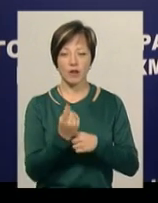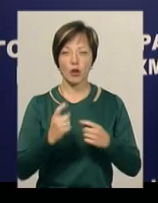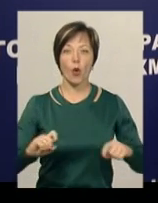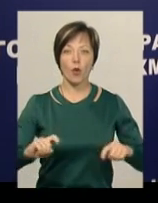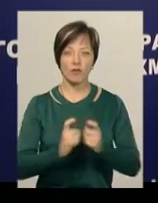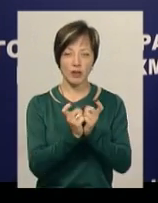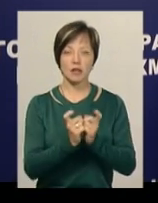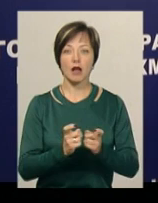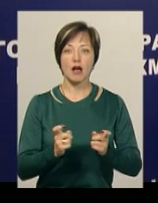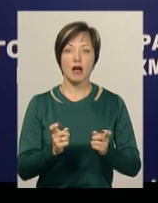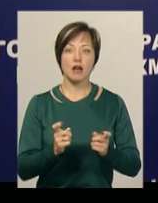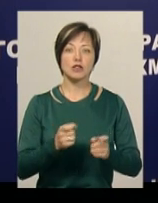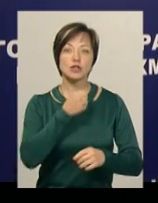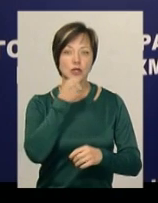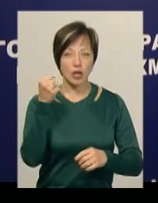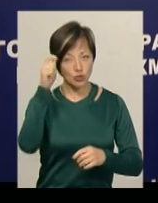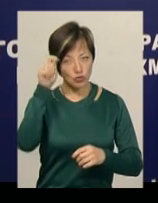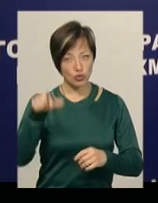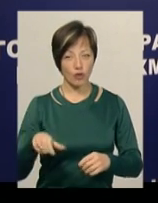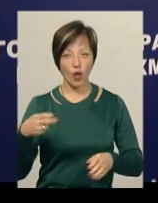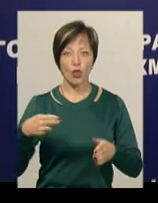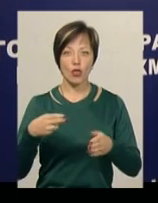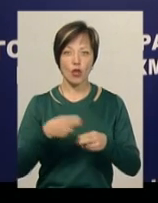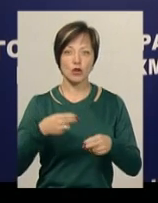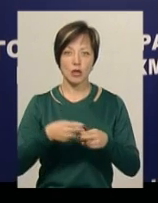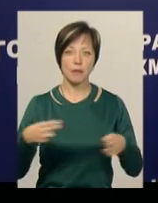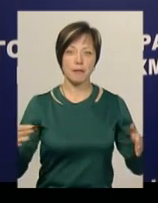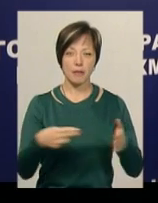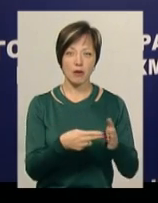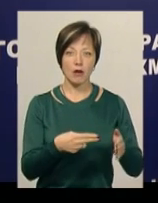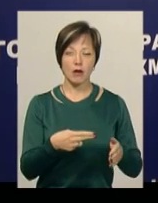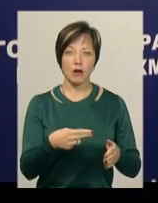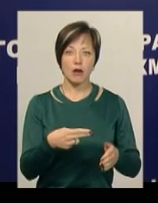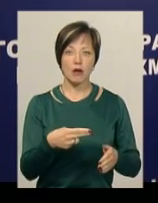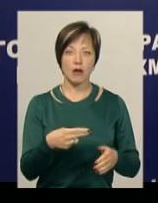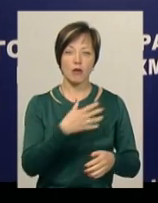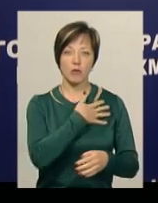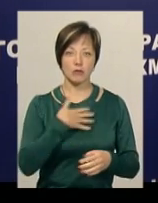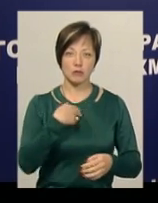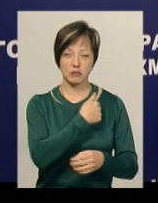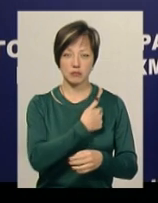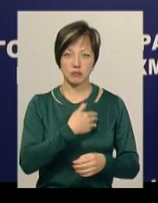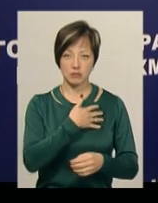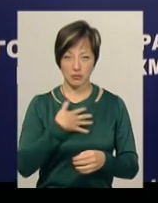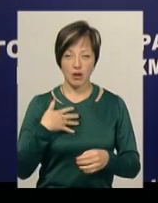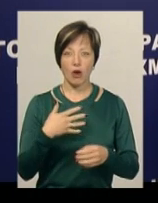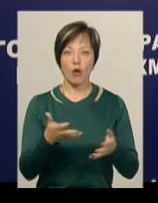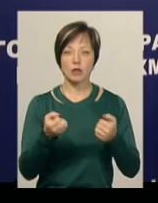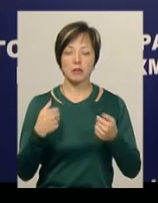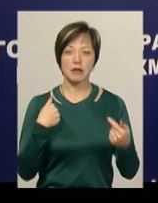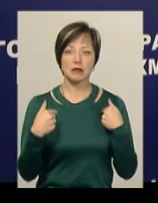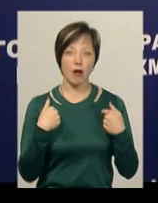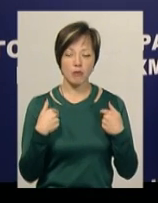конфлікт, в ході якого старший ножем наніс молодшому удар в область грудної клітини. Від отриманих